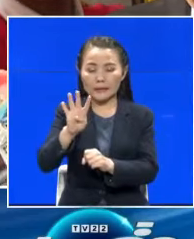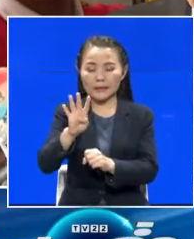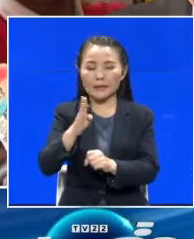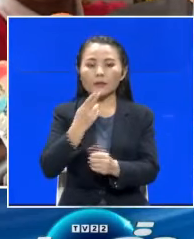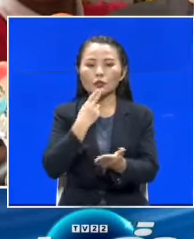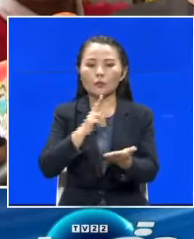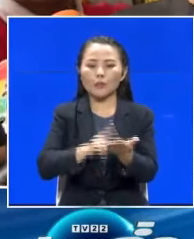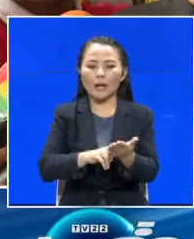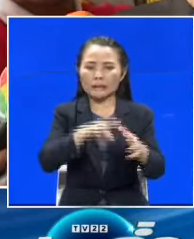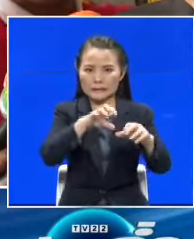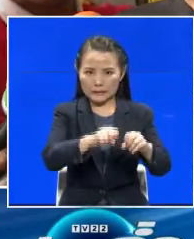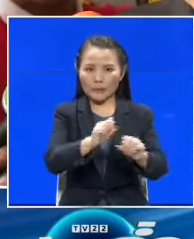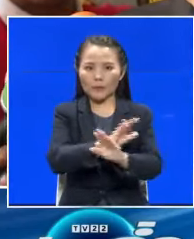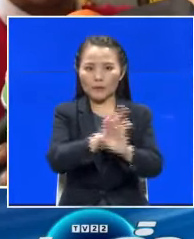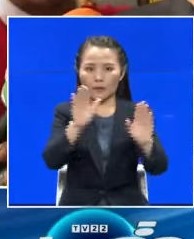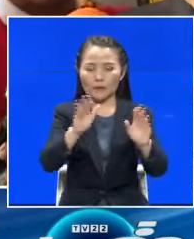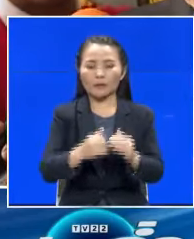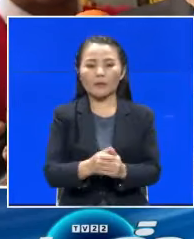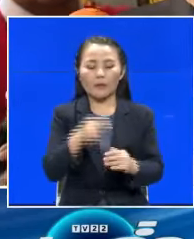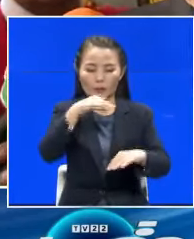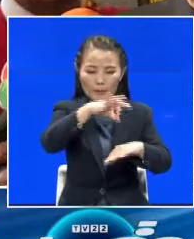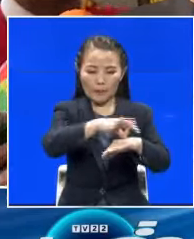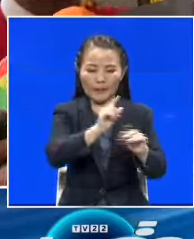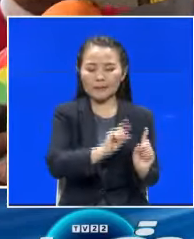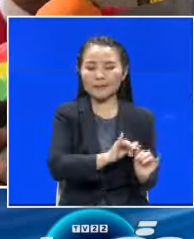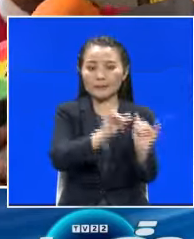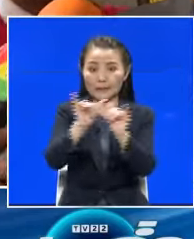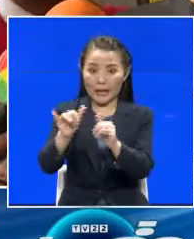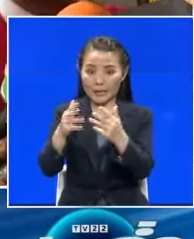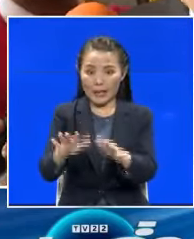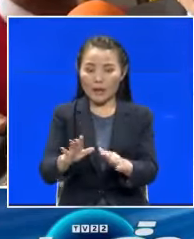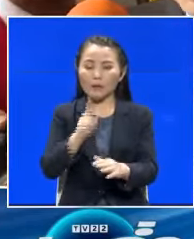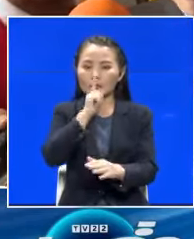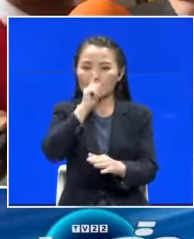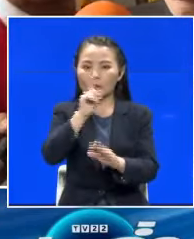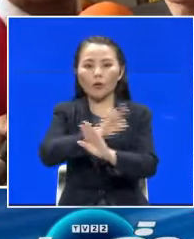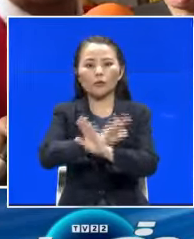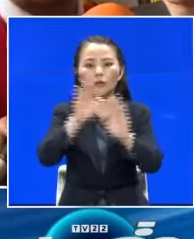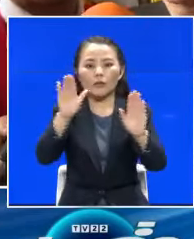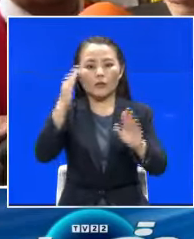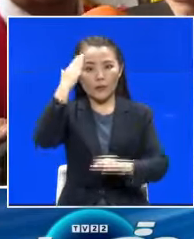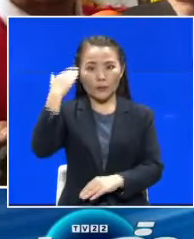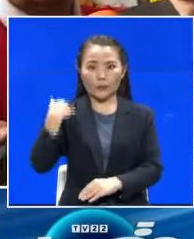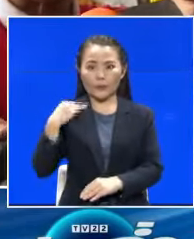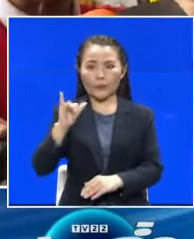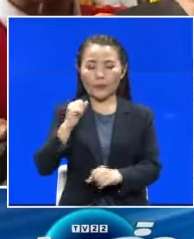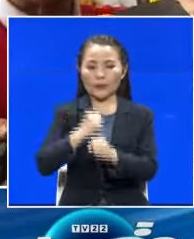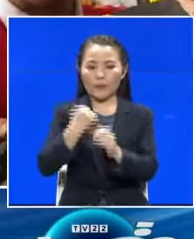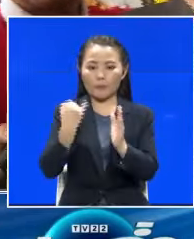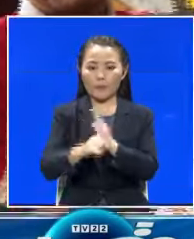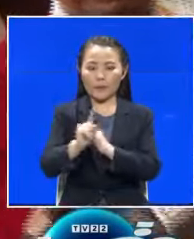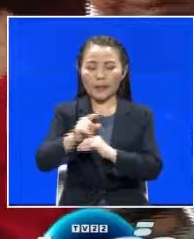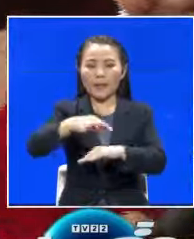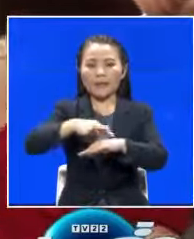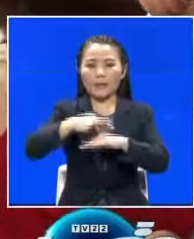นะคะนอกจากคดีย้ายคุณทวินแล้วที่ศาลยกฟ้องไปแล้วนะคะ ค ุณยิ่งลักษณ์ยังถูกดำเนินคดีจากการเป็นนายกรัฐม